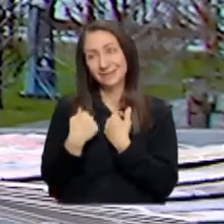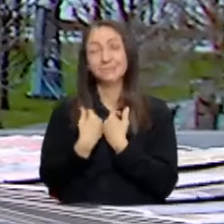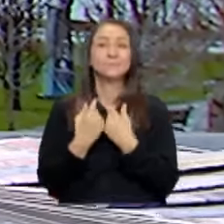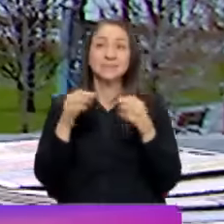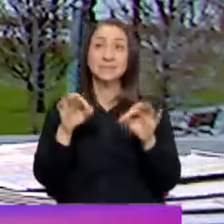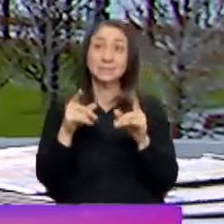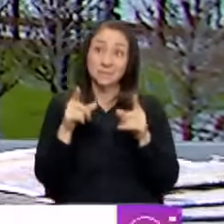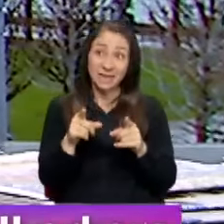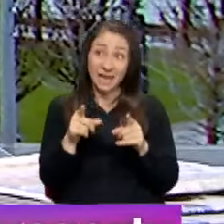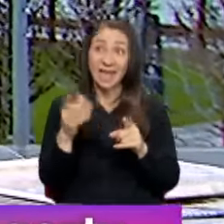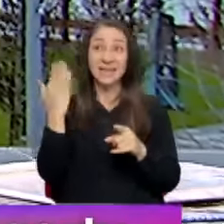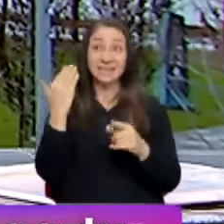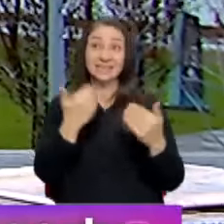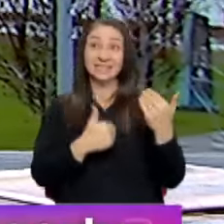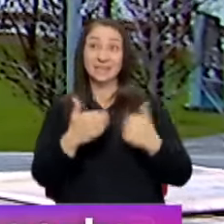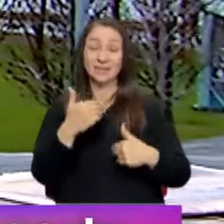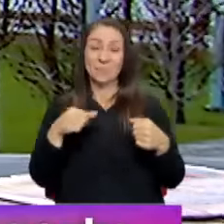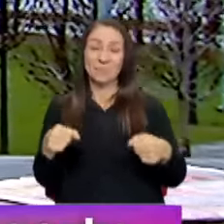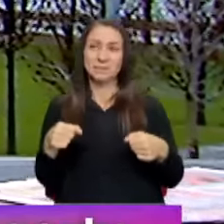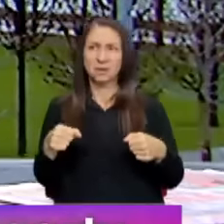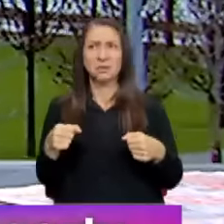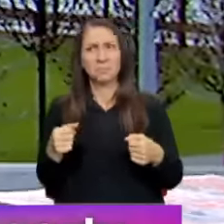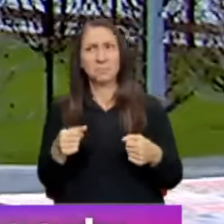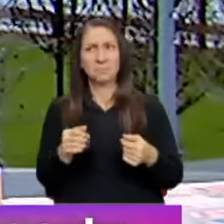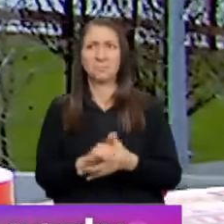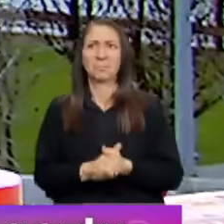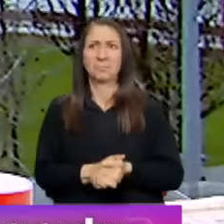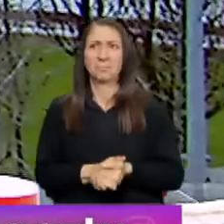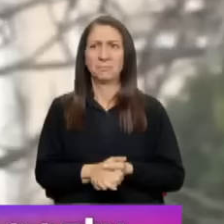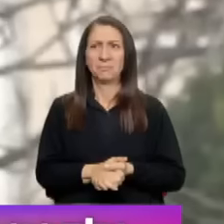Şimdi de eski sevgili pazarı.